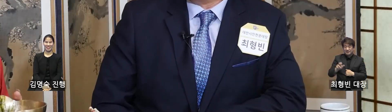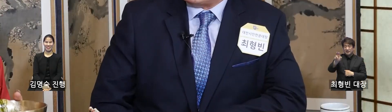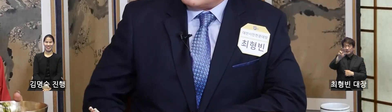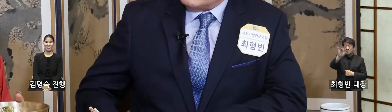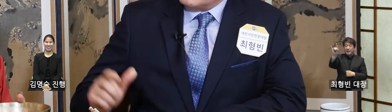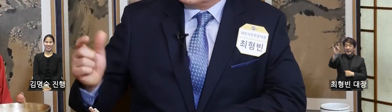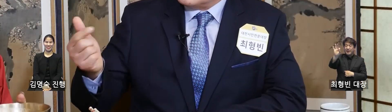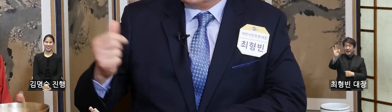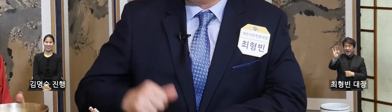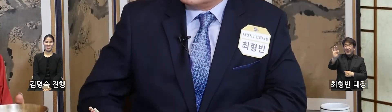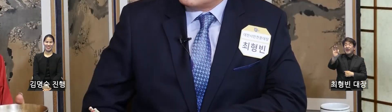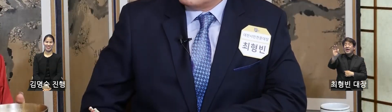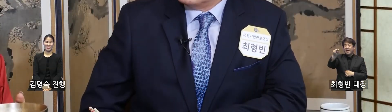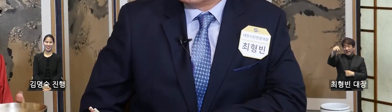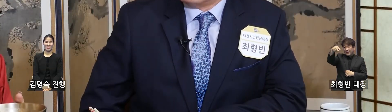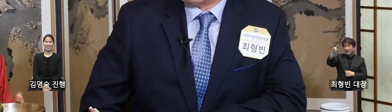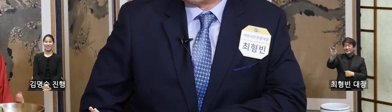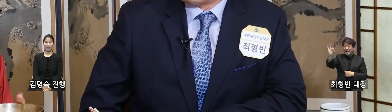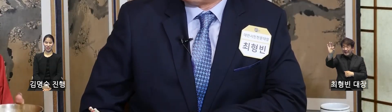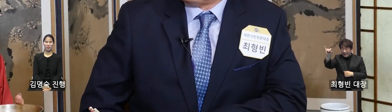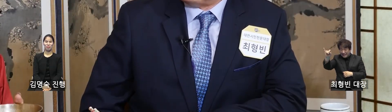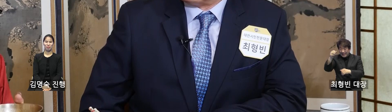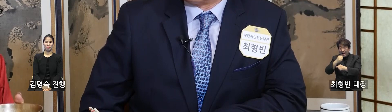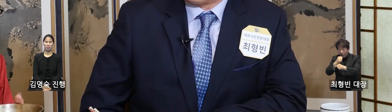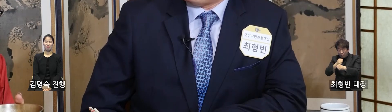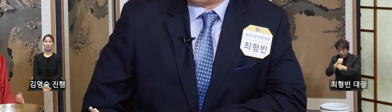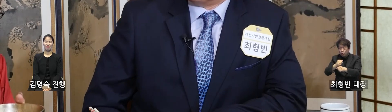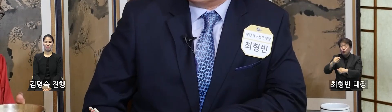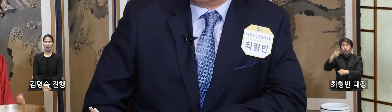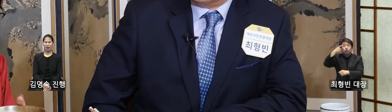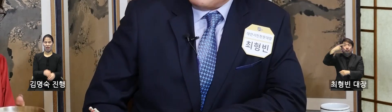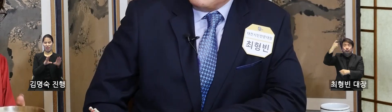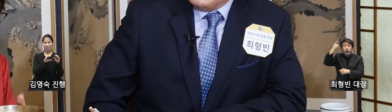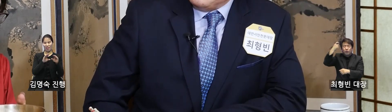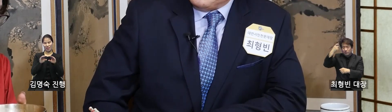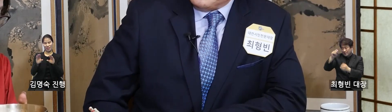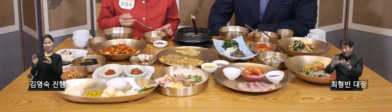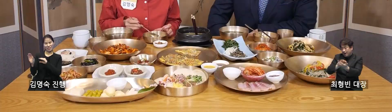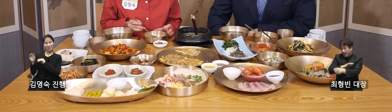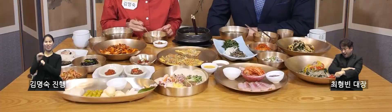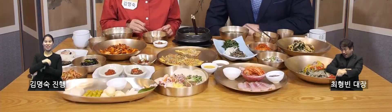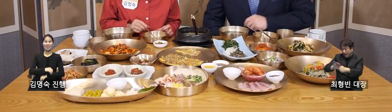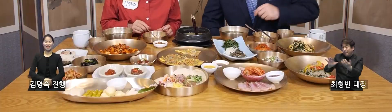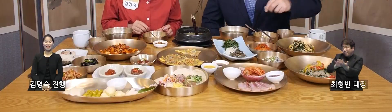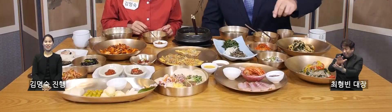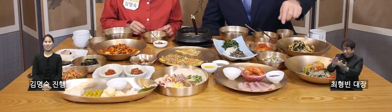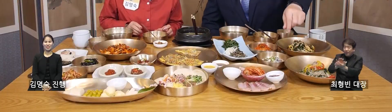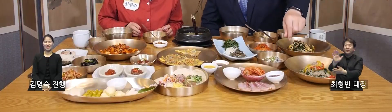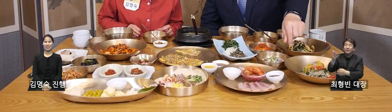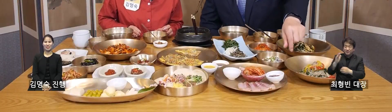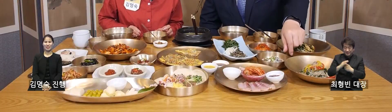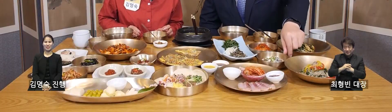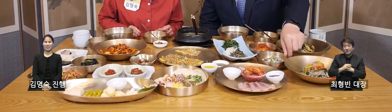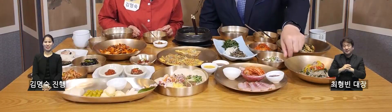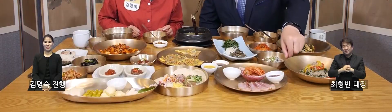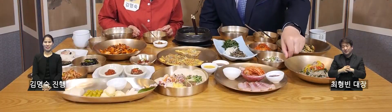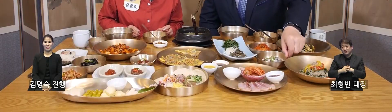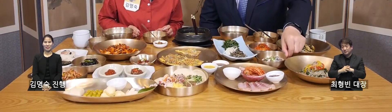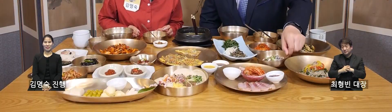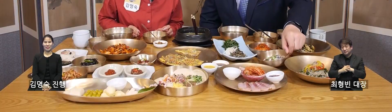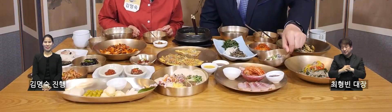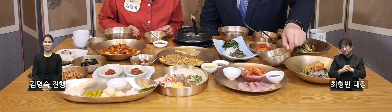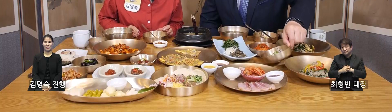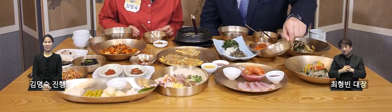그러고는 아주 기막힌 조합이 줘 너무 뜨겁다 지그 사정없이 아까 이제